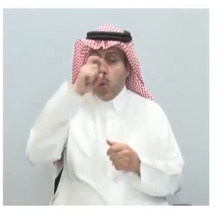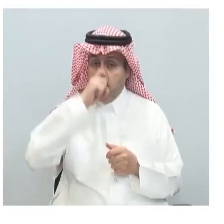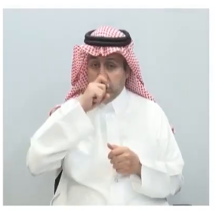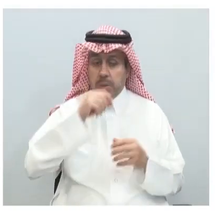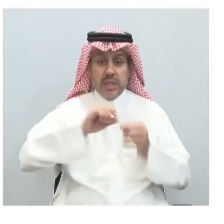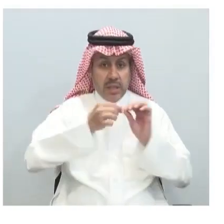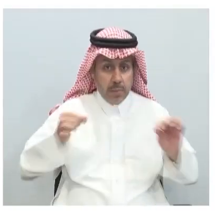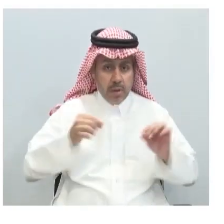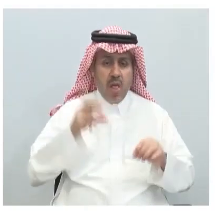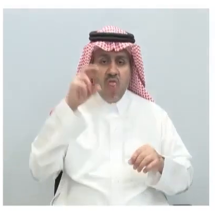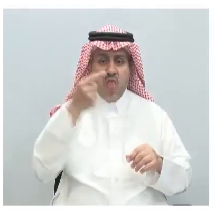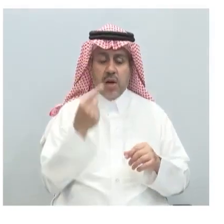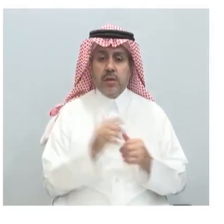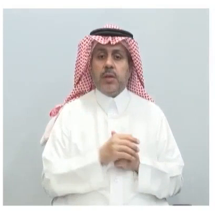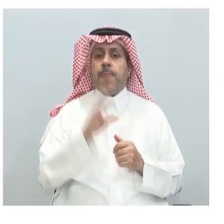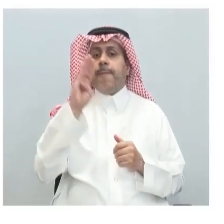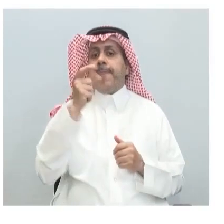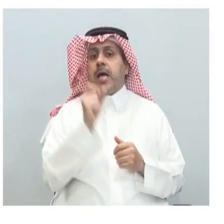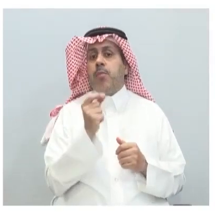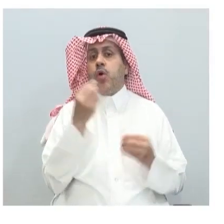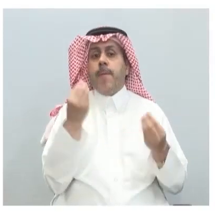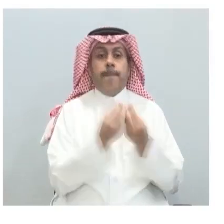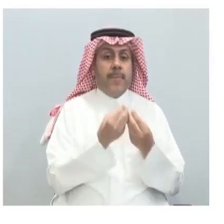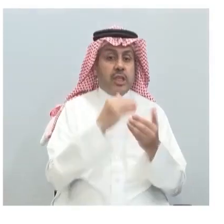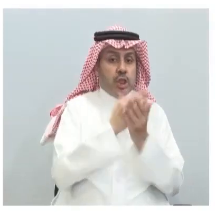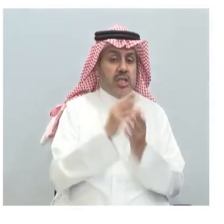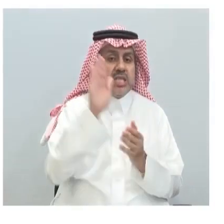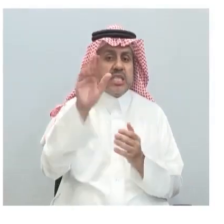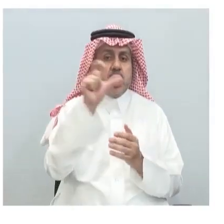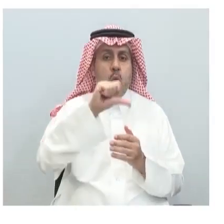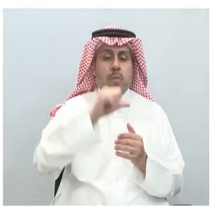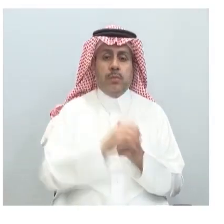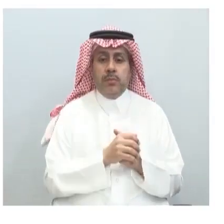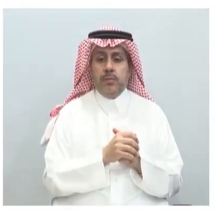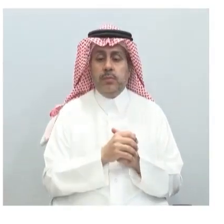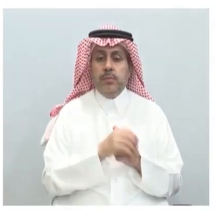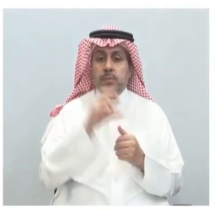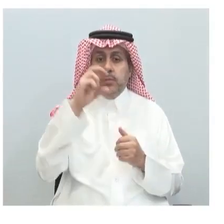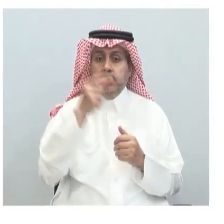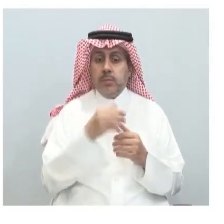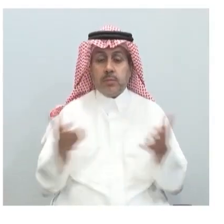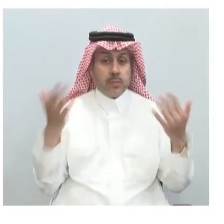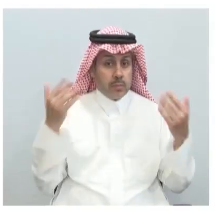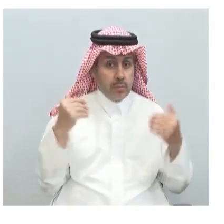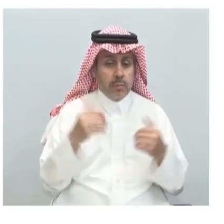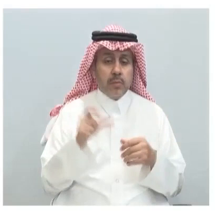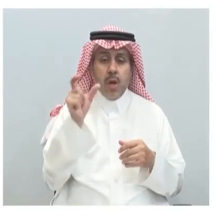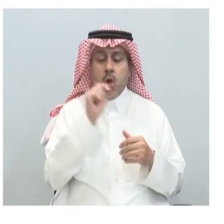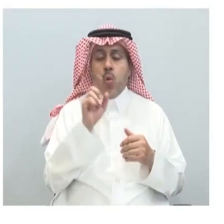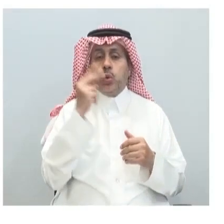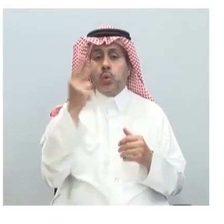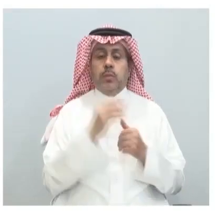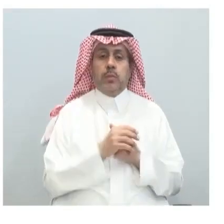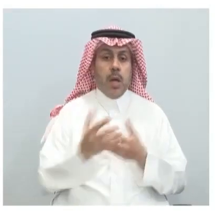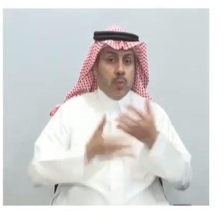ترتبط ذره كربون في جزيء ال مع ذره اكسجين في جزيء ال no2 وهي